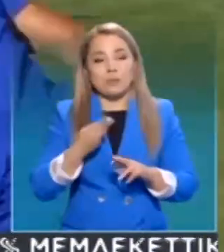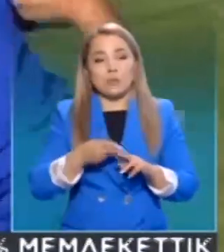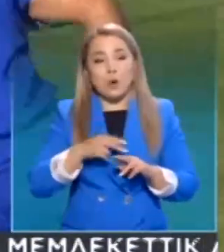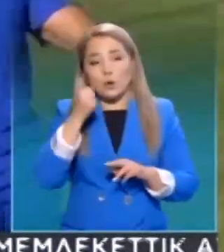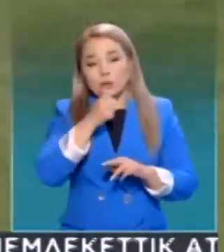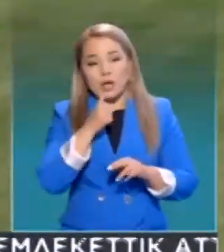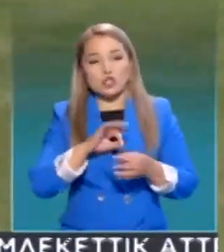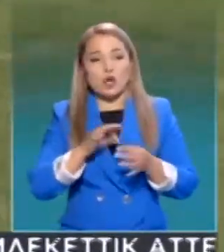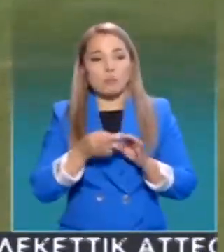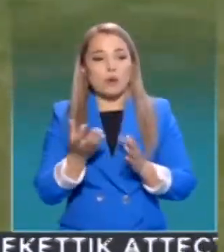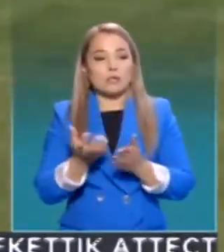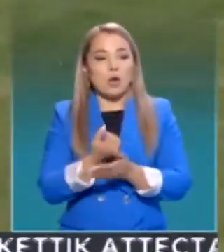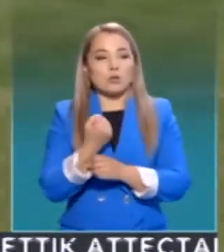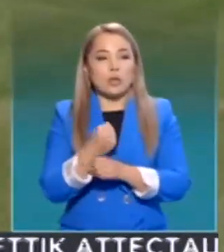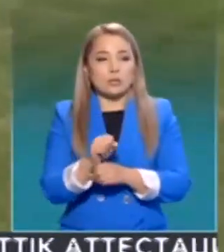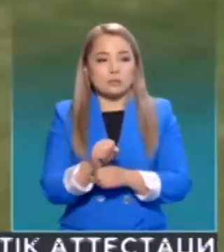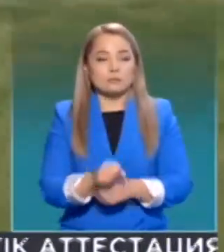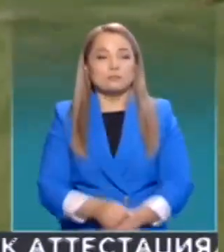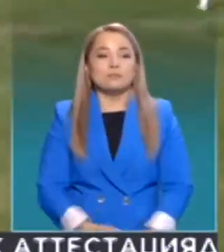чемпионы атанды.